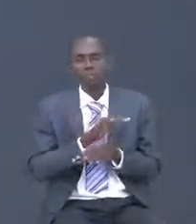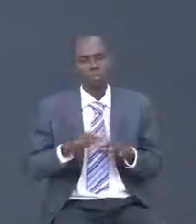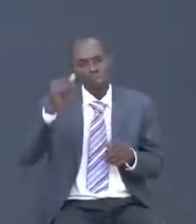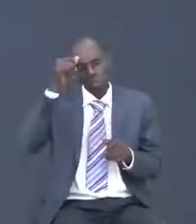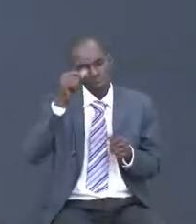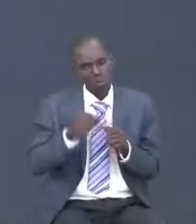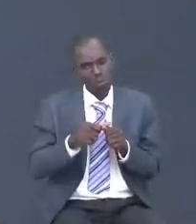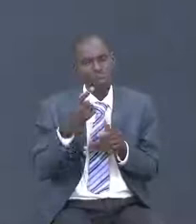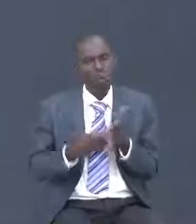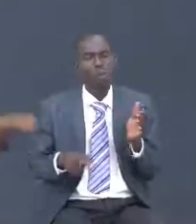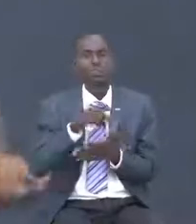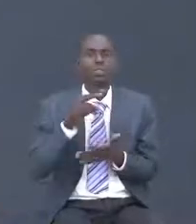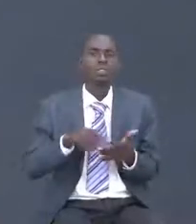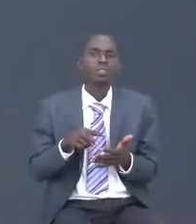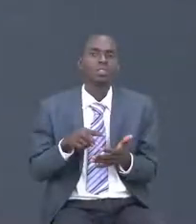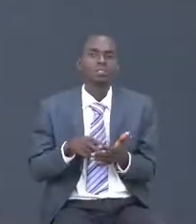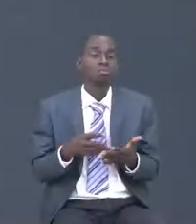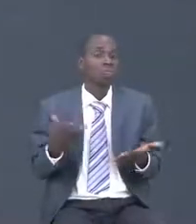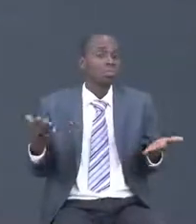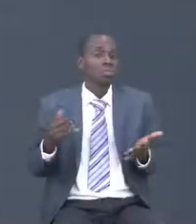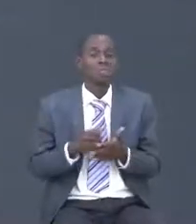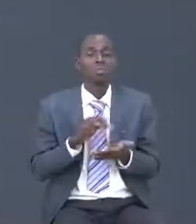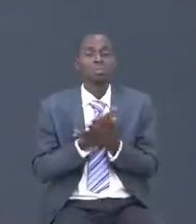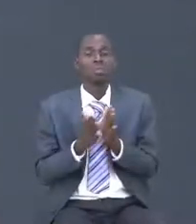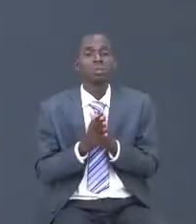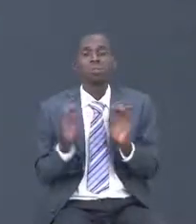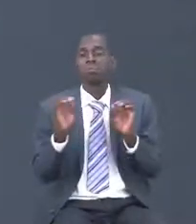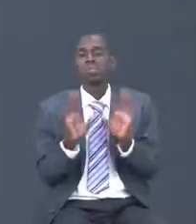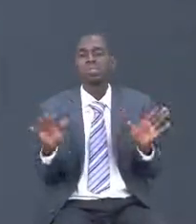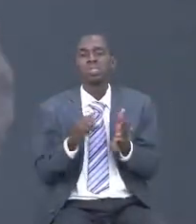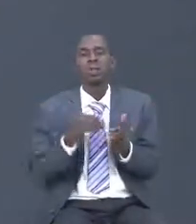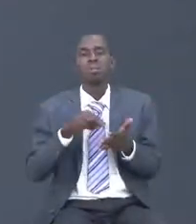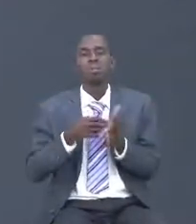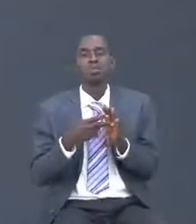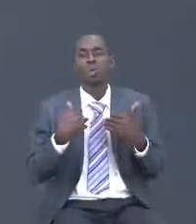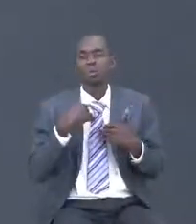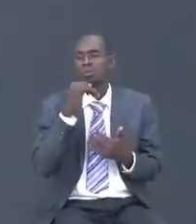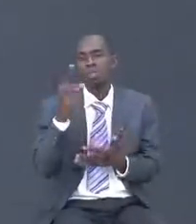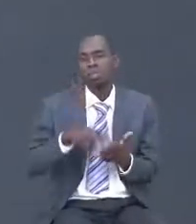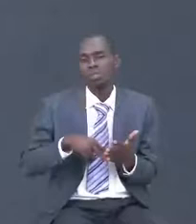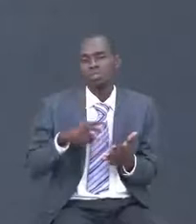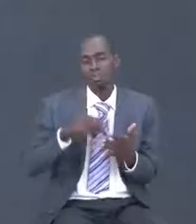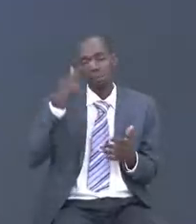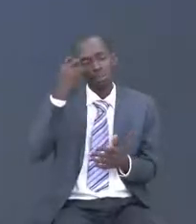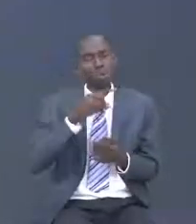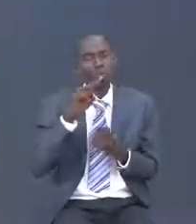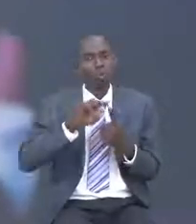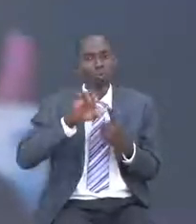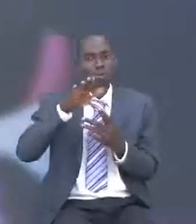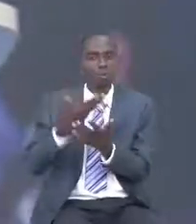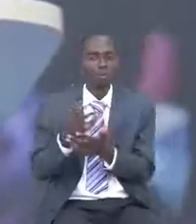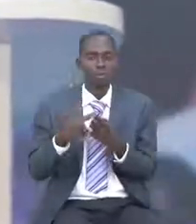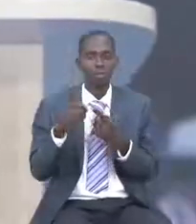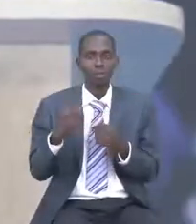que vous ne retenez pas ce que vous lisez, ça ne donnera rien. C'est comme si vous n'avez